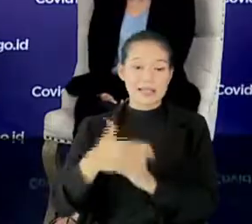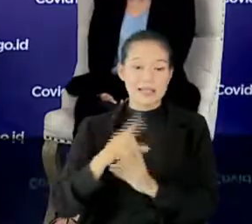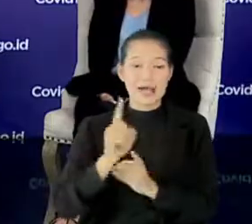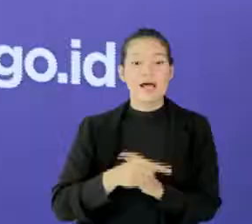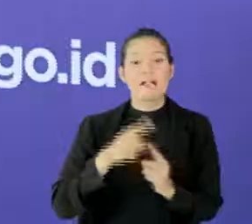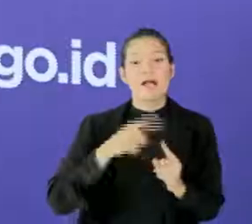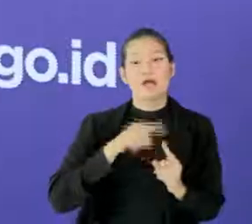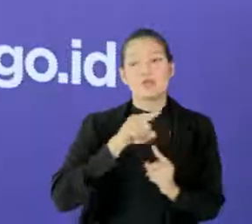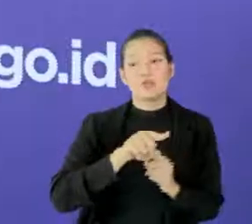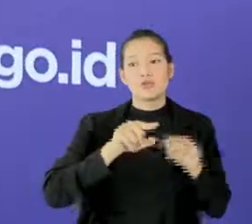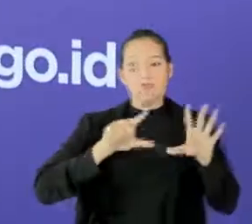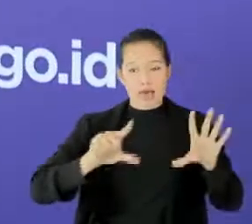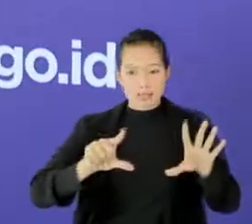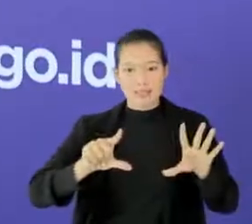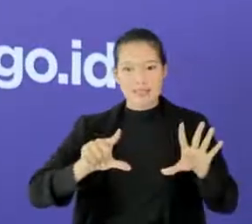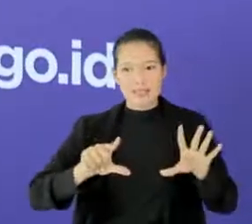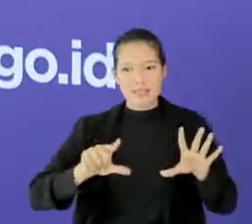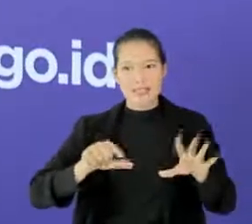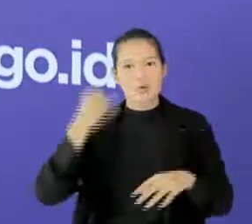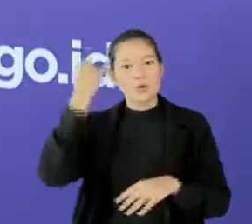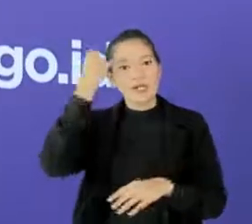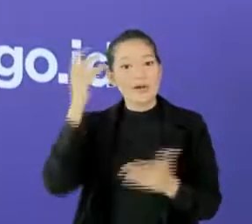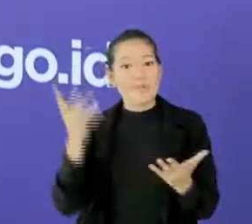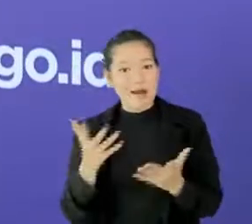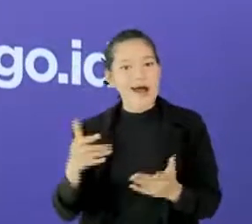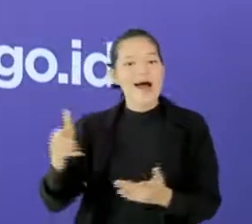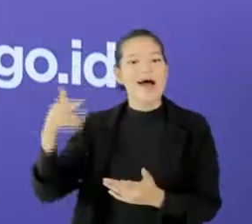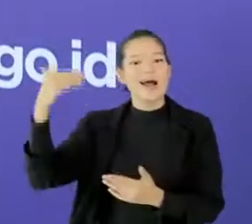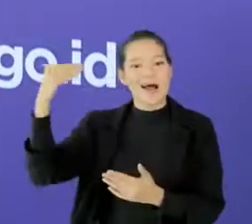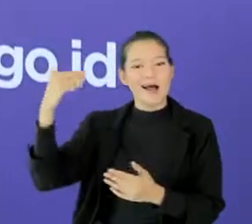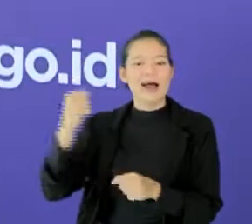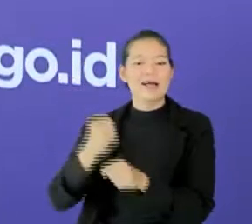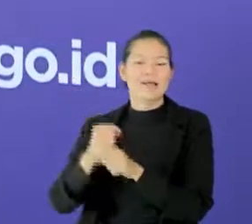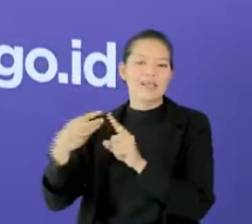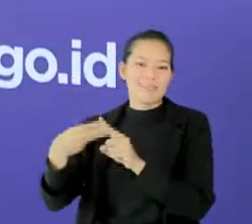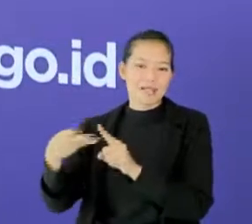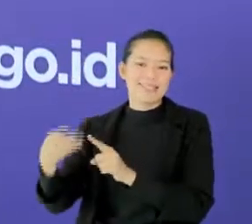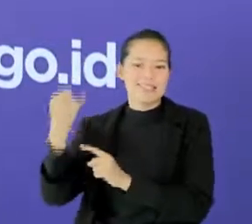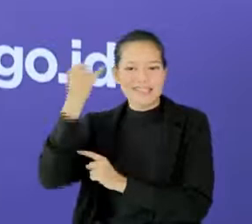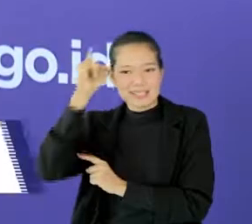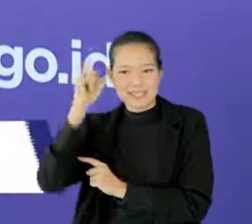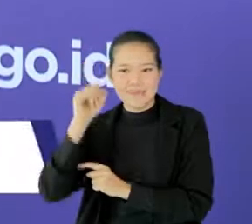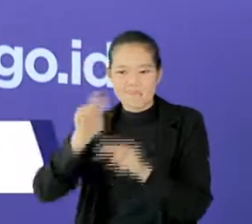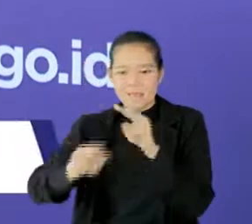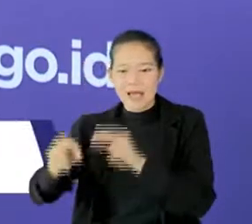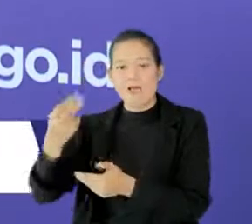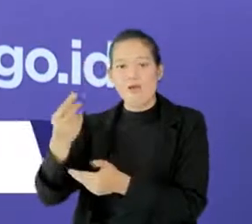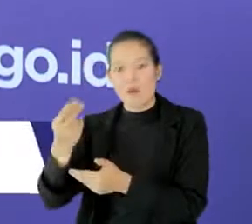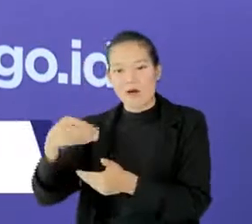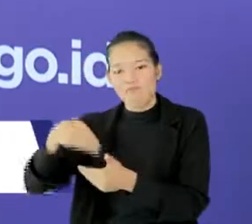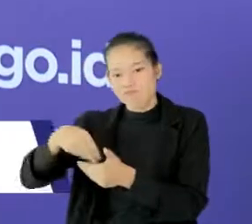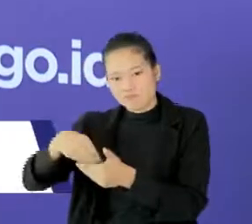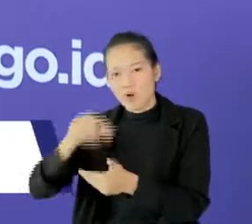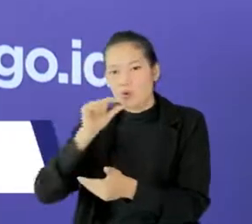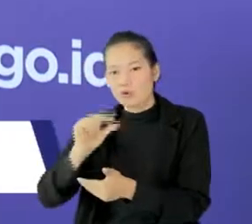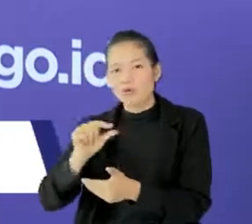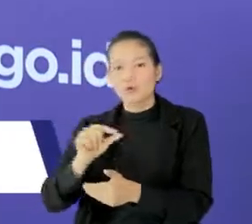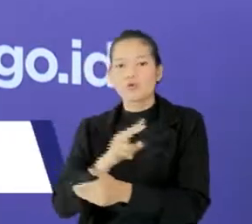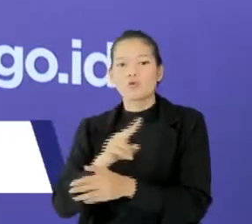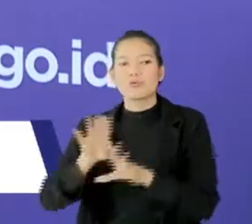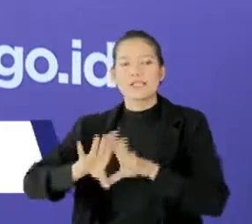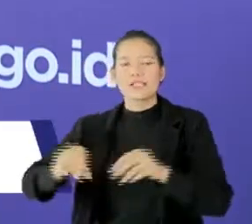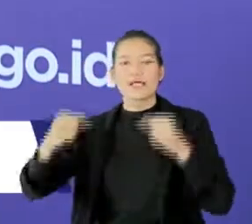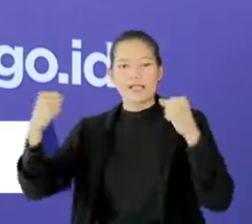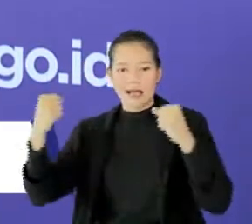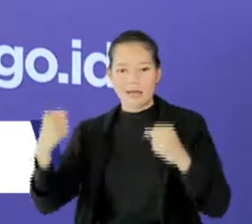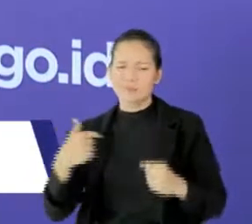tanggal 17, itu adalah ide dari kakak-kakak God Bless yang akan mencari dana buat nakes. Jadi saya juga sangat